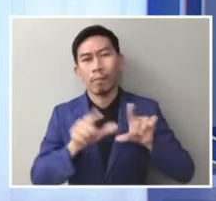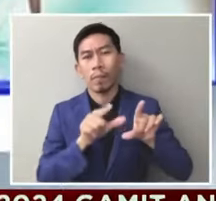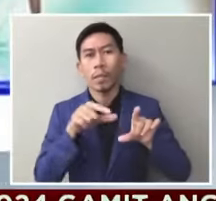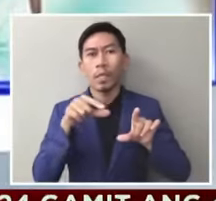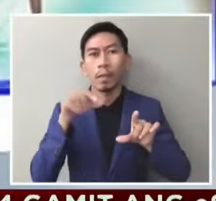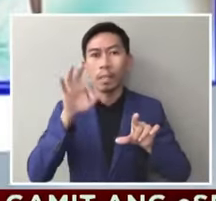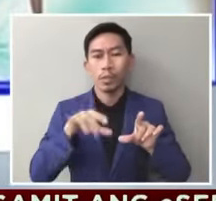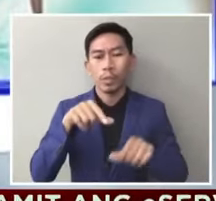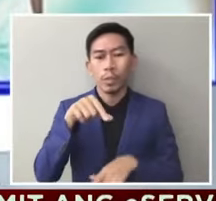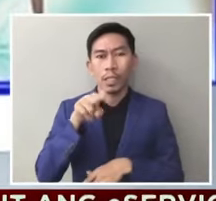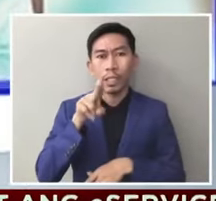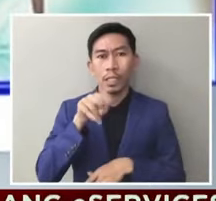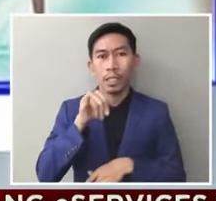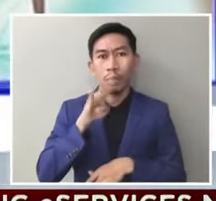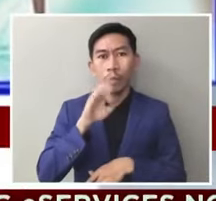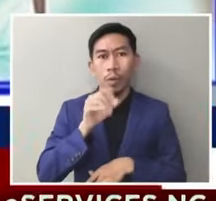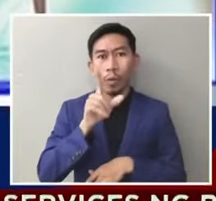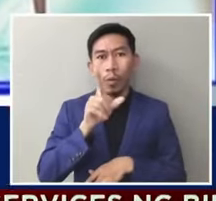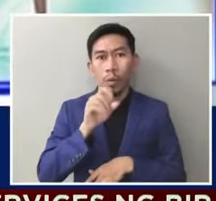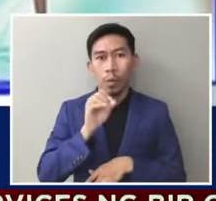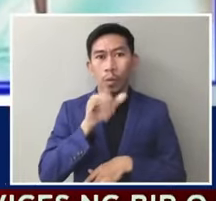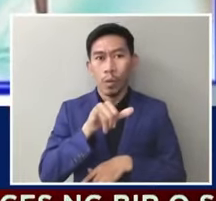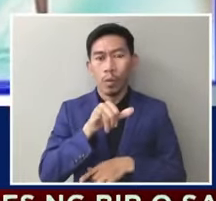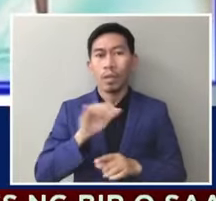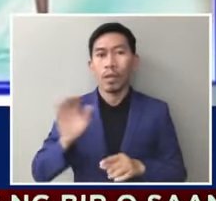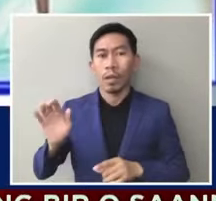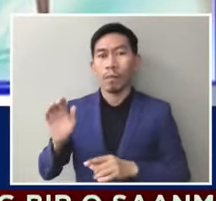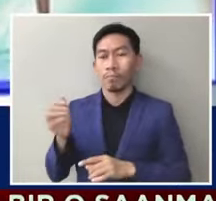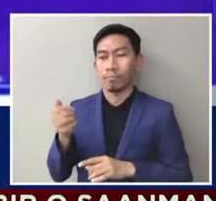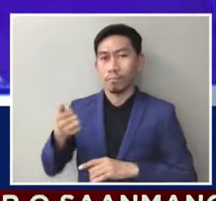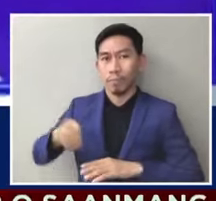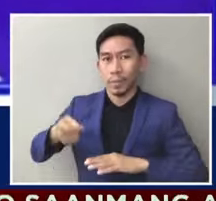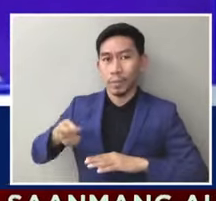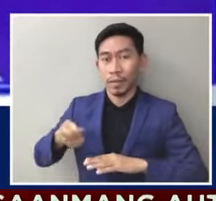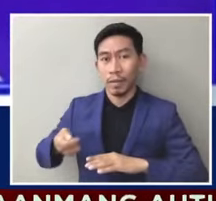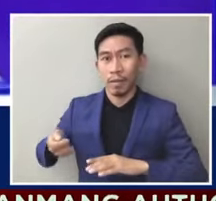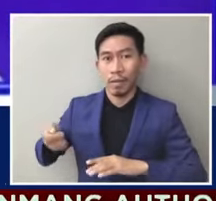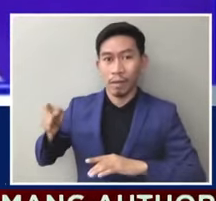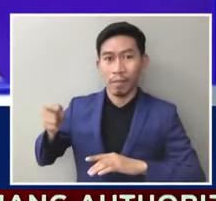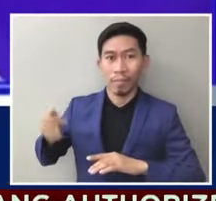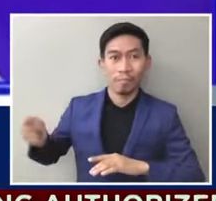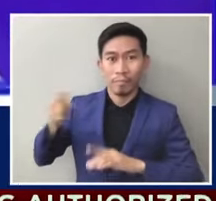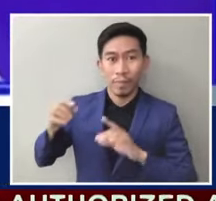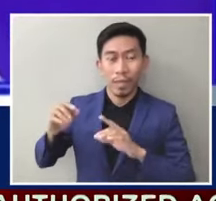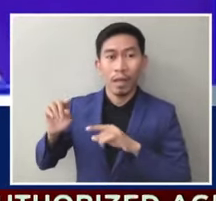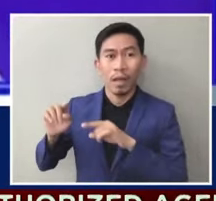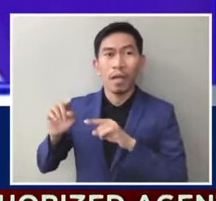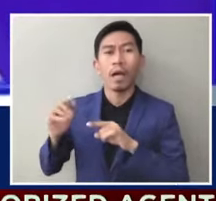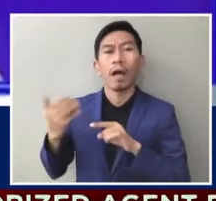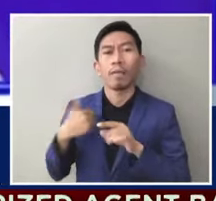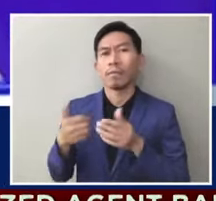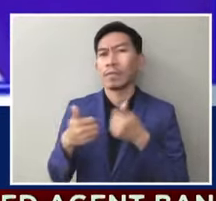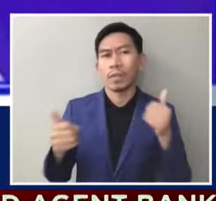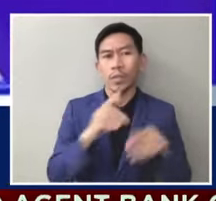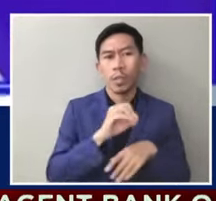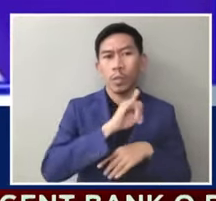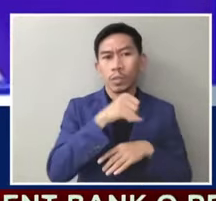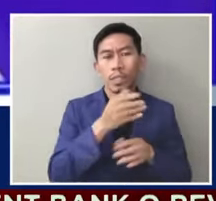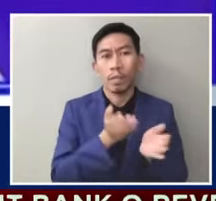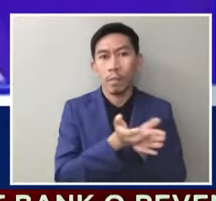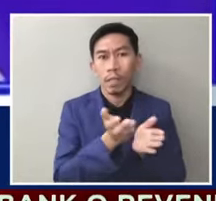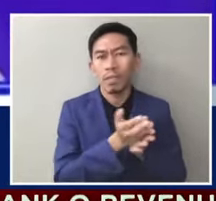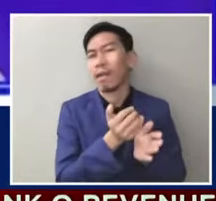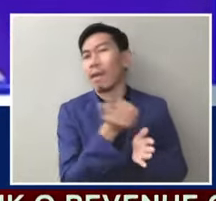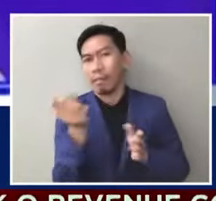Justice Undersecretary Marge Gutierrez, ito ay kaugnay sa hiwalay na kasong inihain ng DOJ sa korte sa Pasig City.